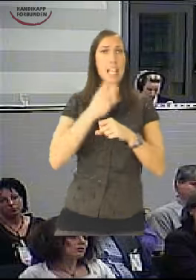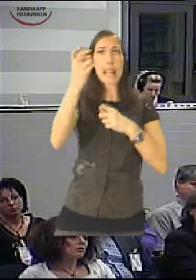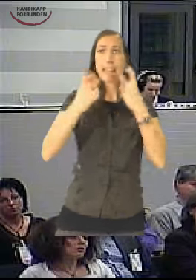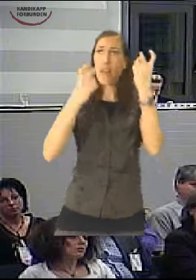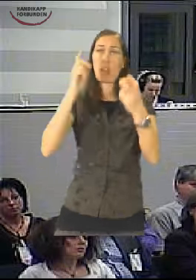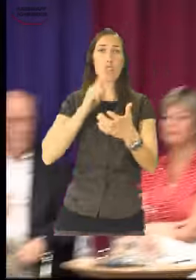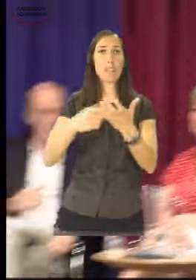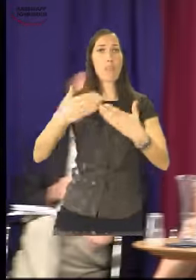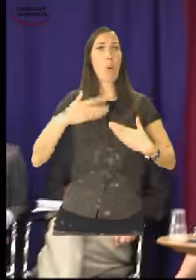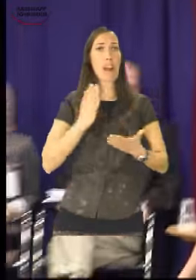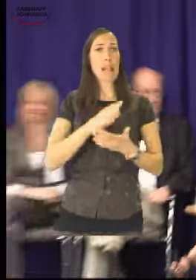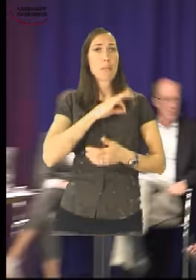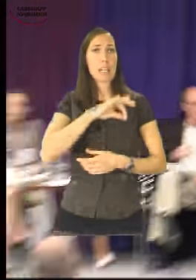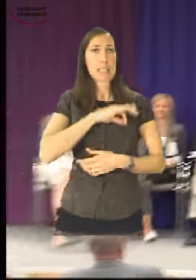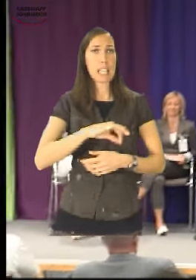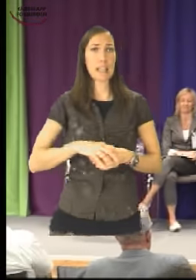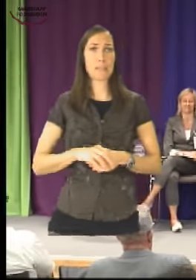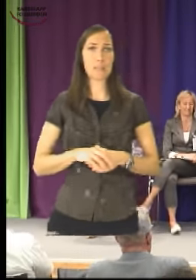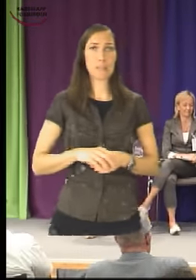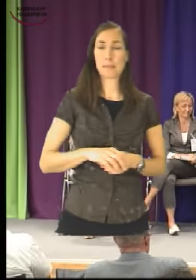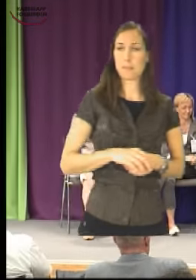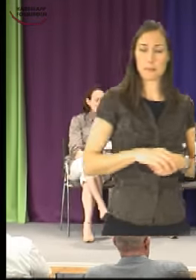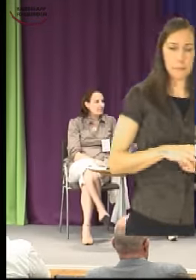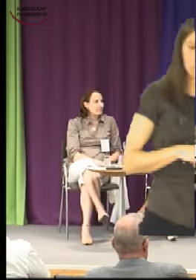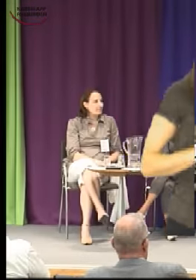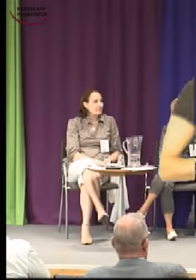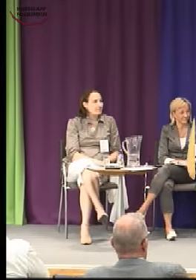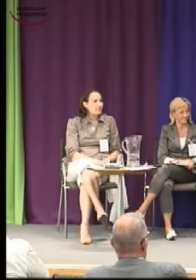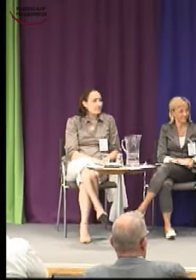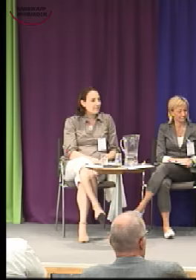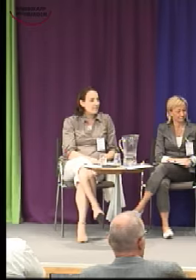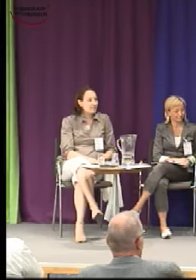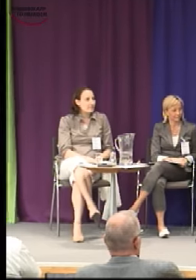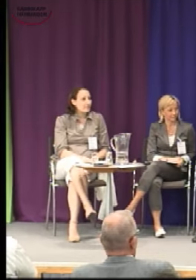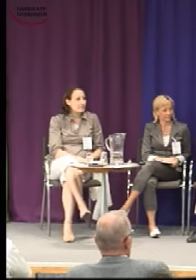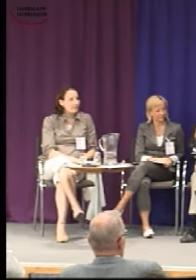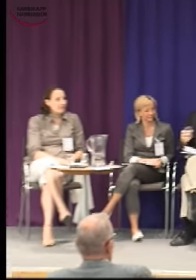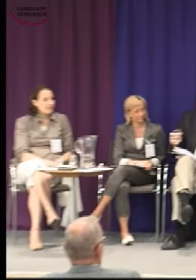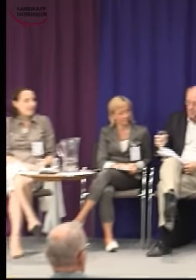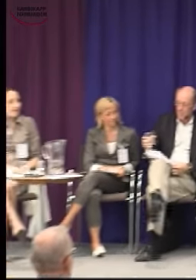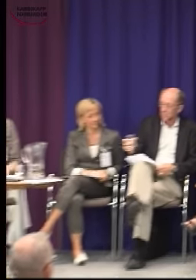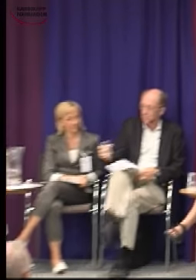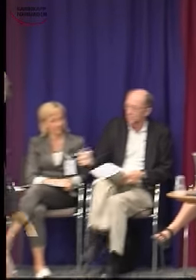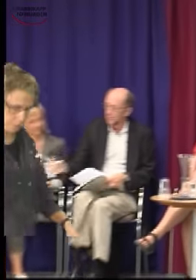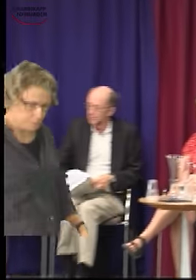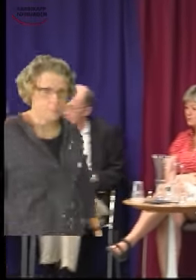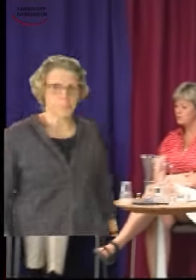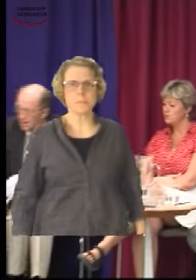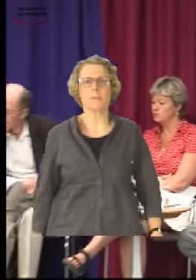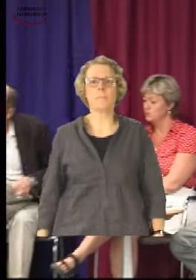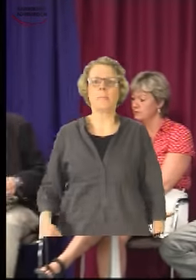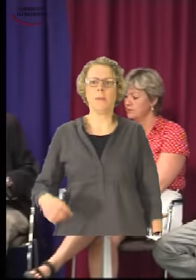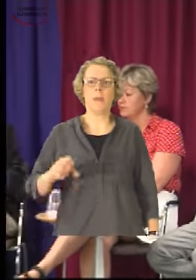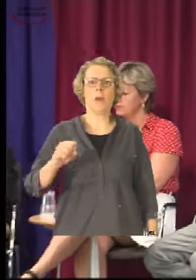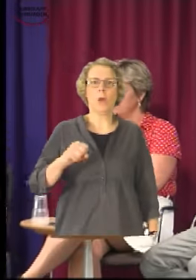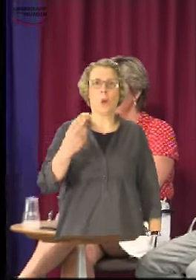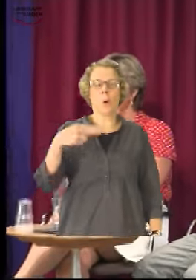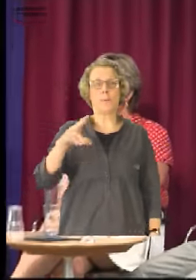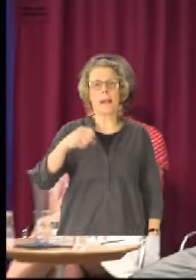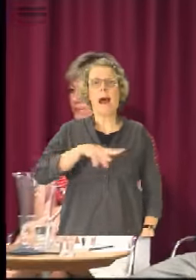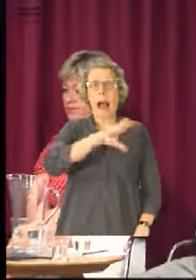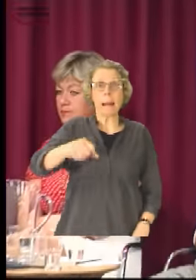ställer frågan själv, och nu fick du frågan en gång till. Det är ju så att landstingen måste ju, och regionerna måste ju ta ansvar för sitt arbete. Vi